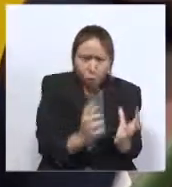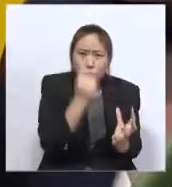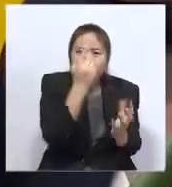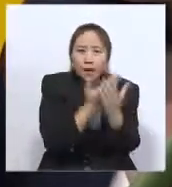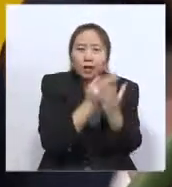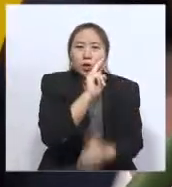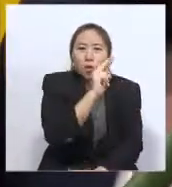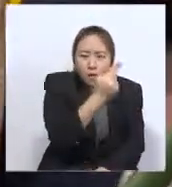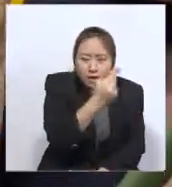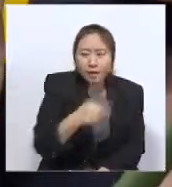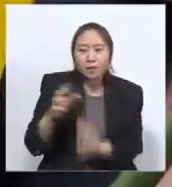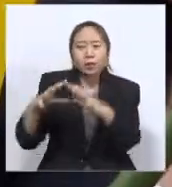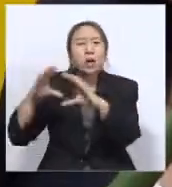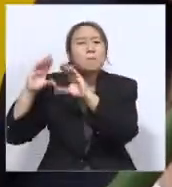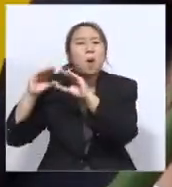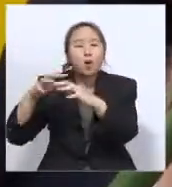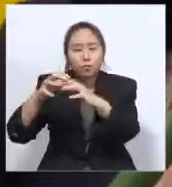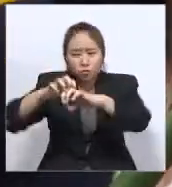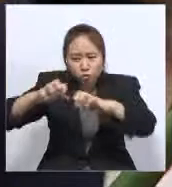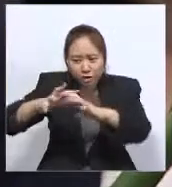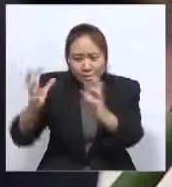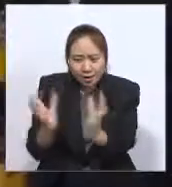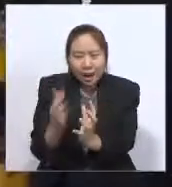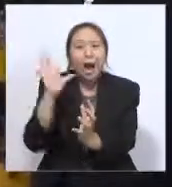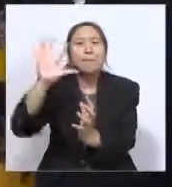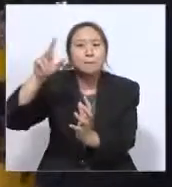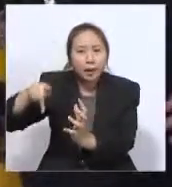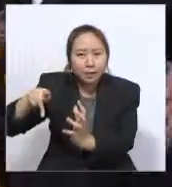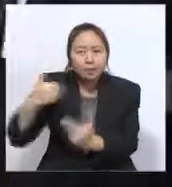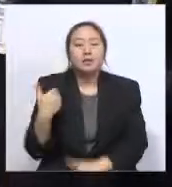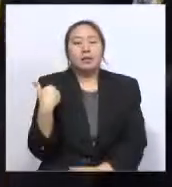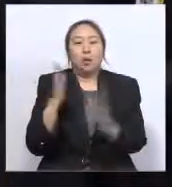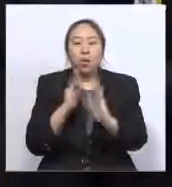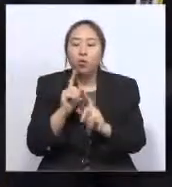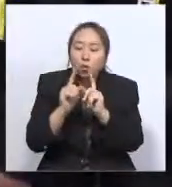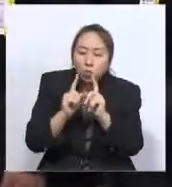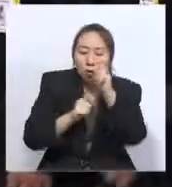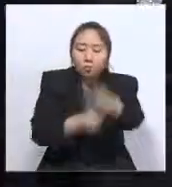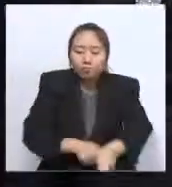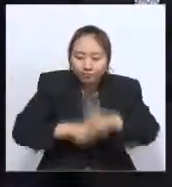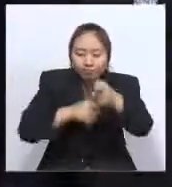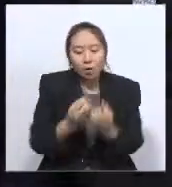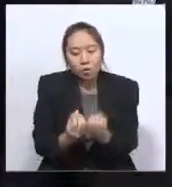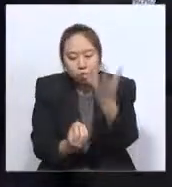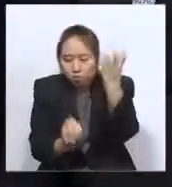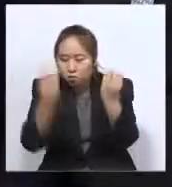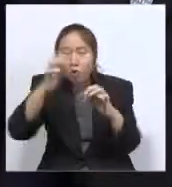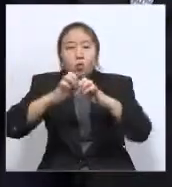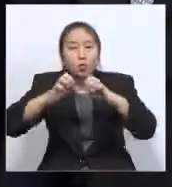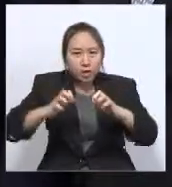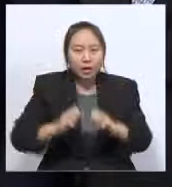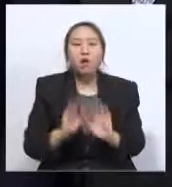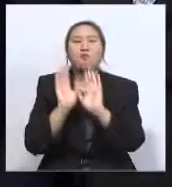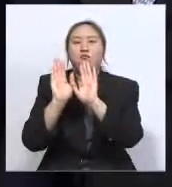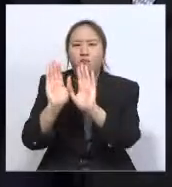มอนทองลูกละ 5,000 บาทพร้อมมีการพูดคุยกับเกษตรกรที่ปลูกทุเรียนโดยนายกรัฐมนตรีได้ฝากคนปลูกทุเรียนคำ